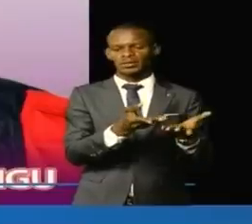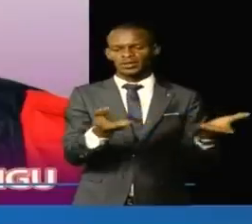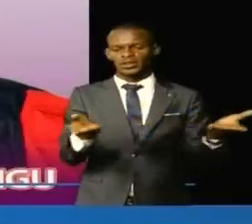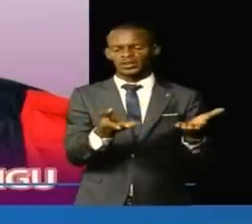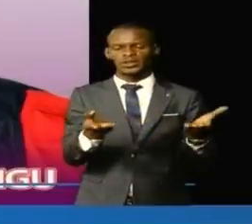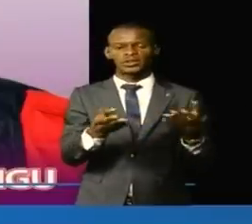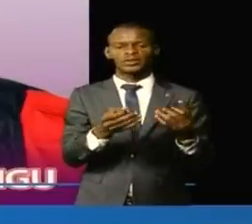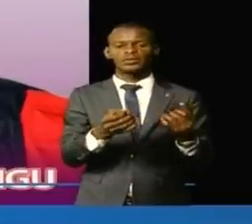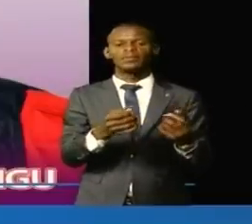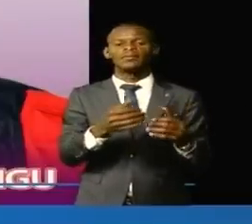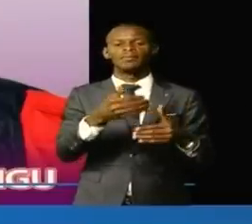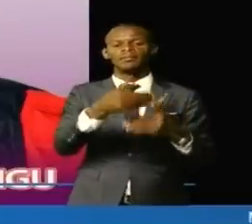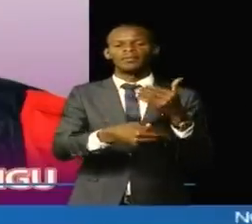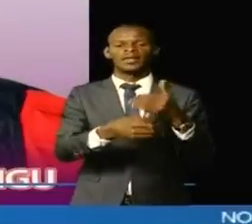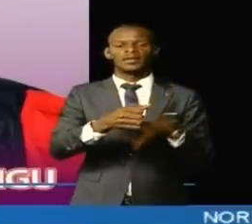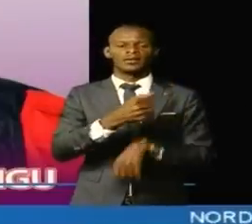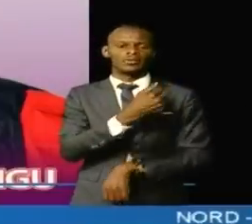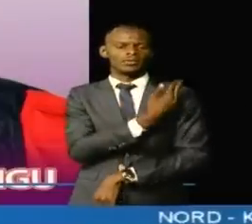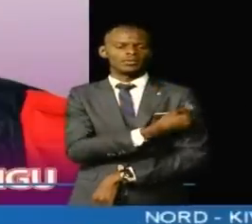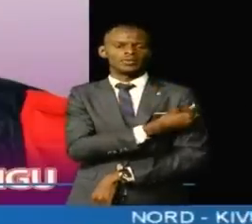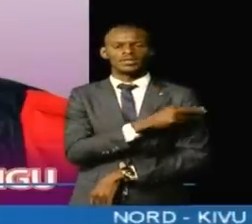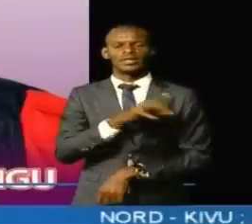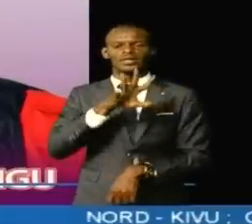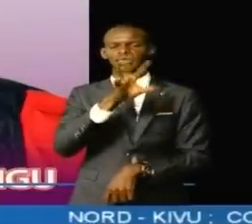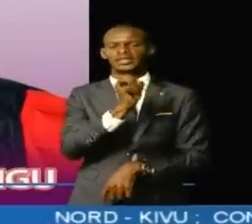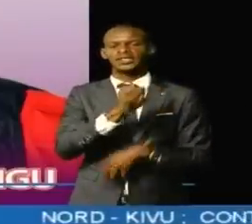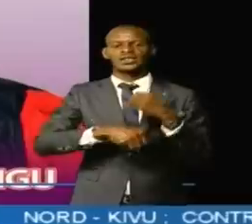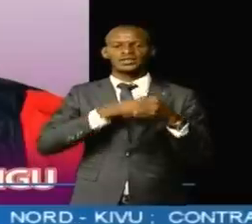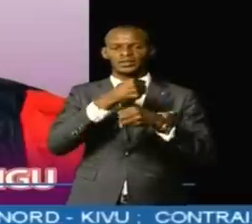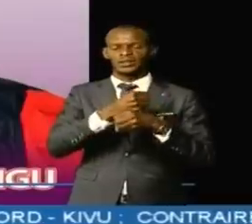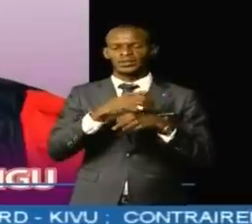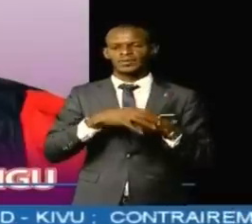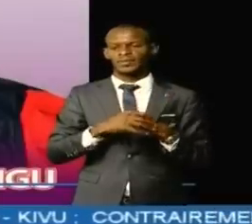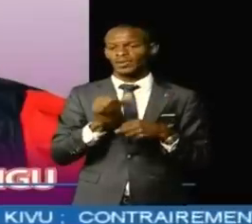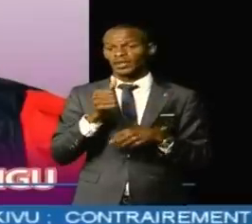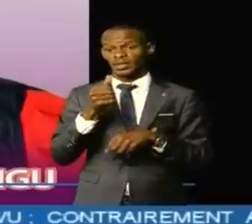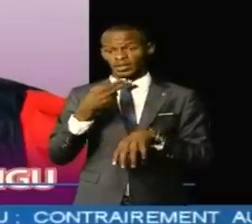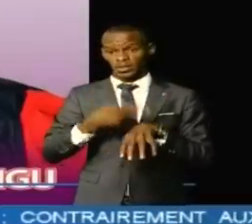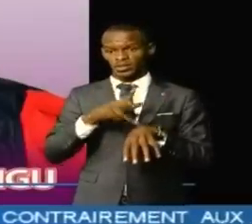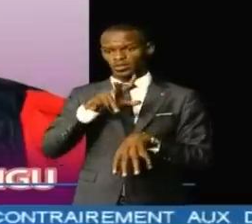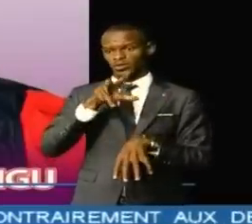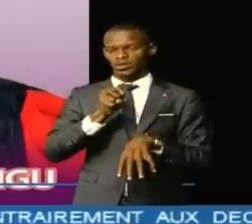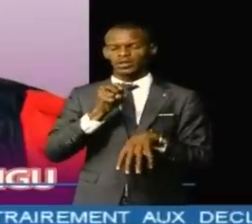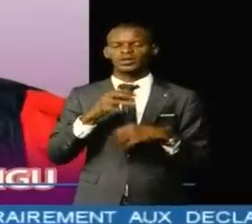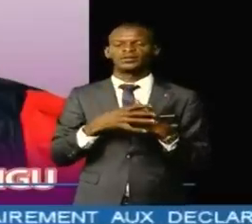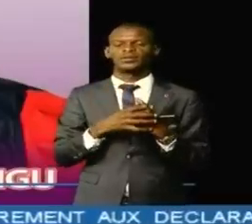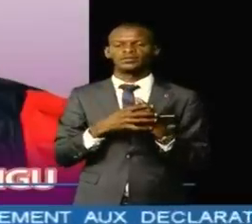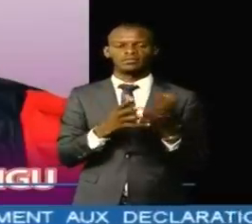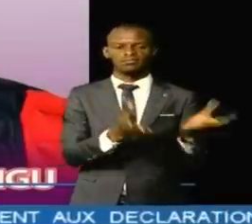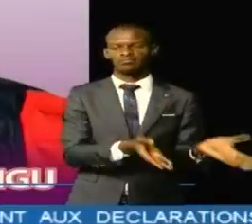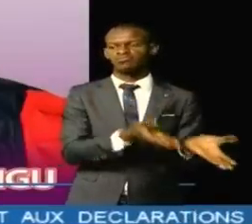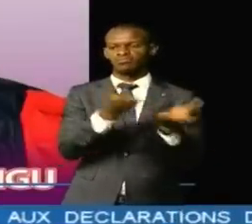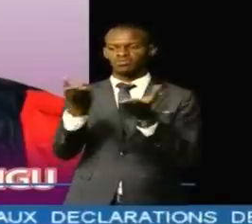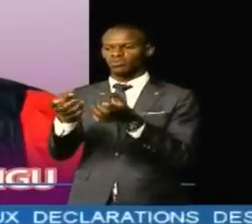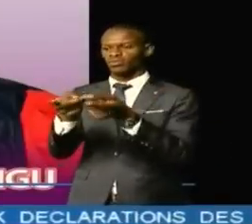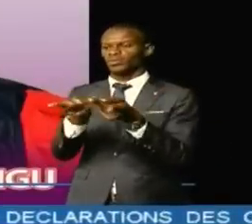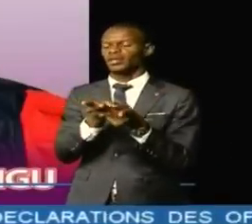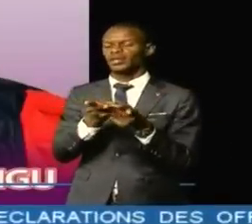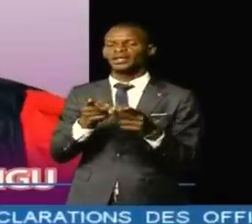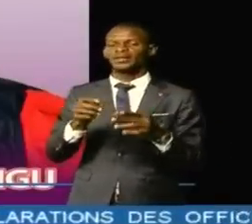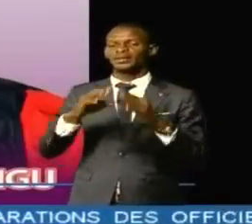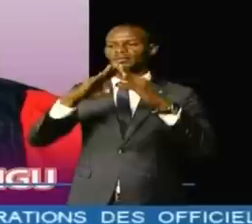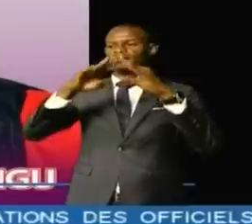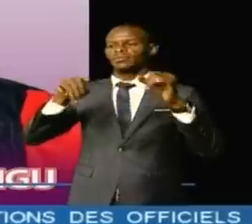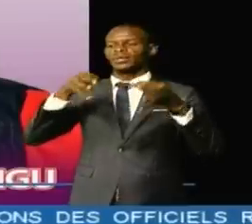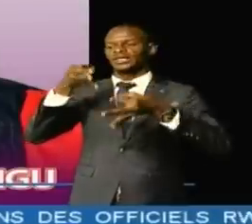du cinquantenaire. 10h30, audience solennelle d'adieu à l'esplanade du palais de justice de la